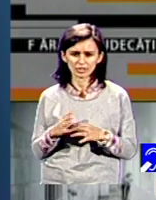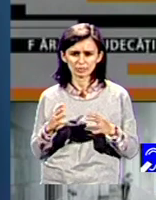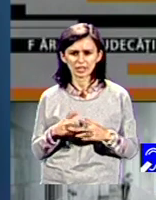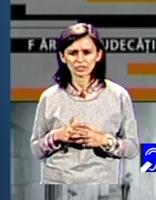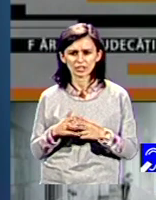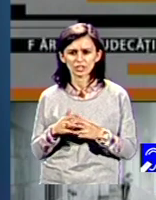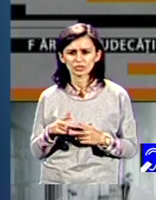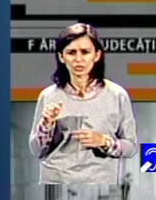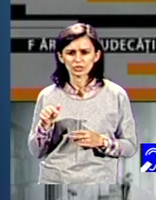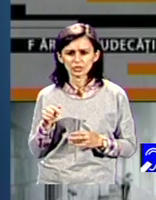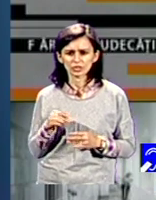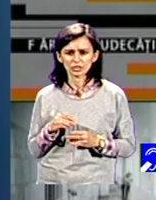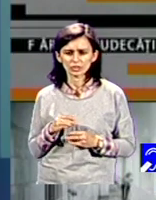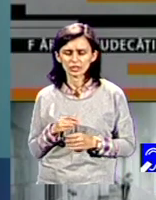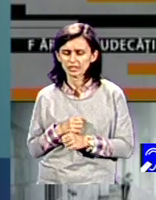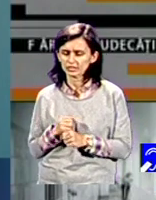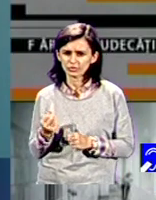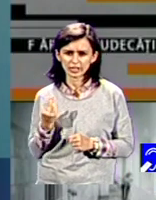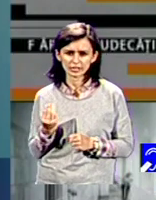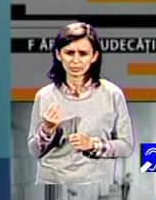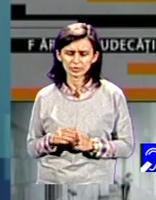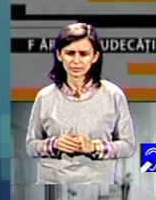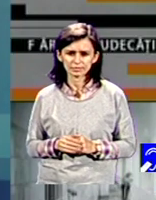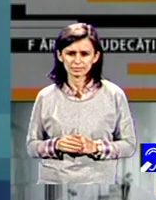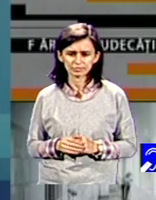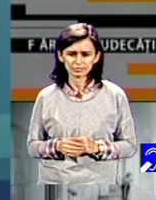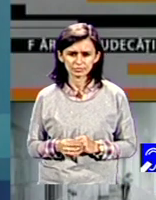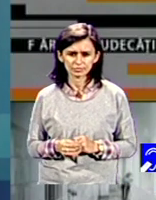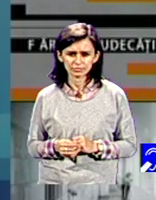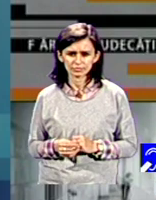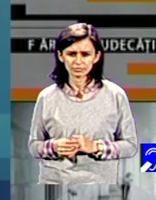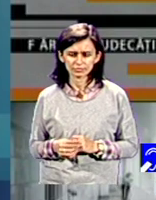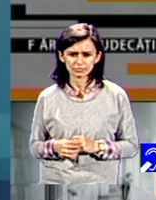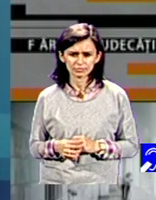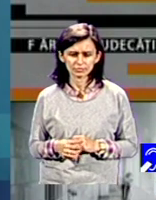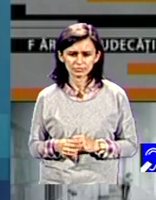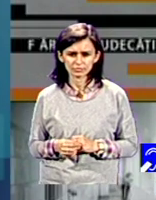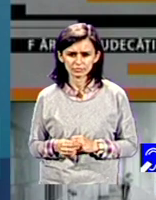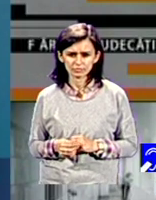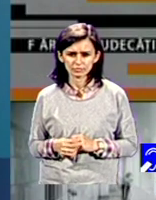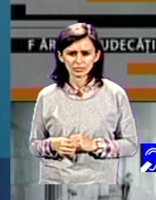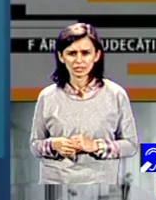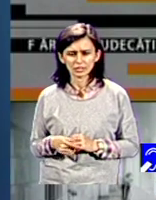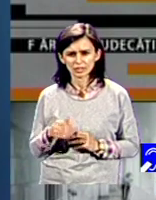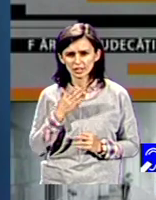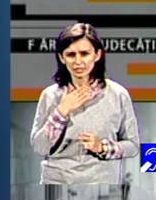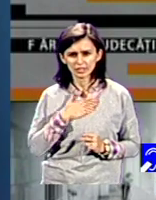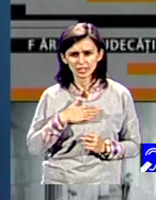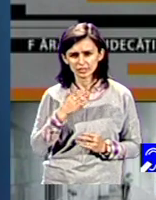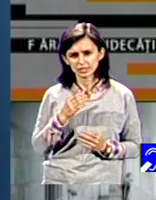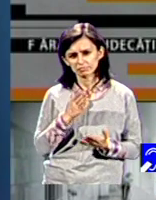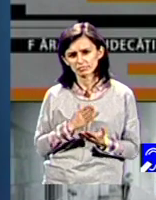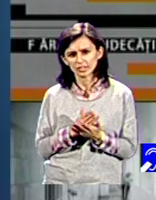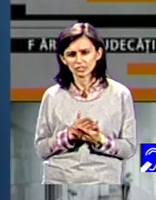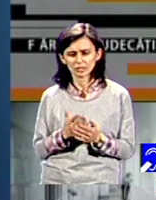este nespus de de bun lucrurile se mișcă fluid mai bine nu are neapărat vreau să stabilim încă de la început acest lucru